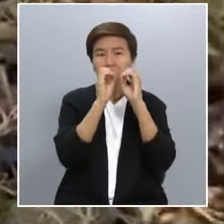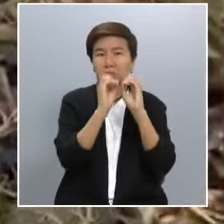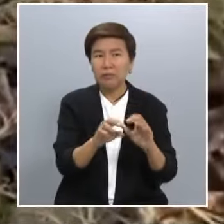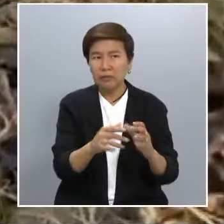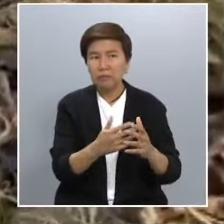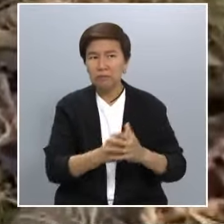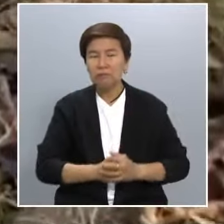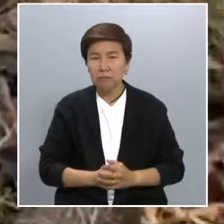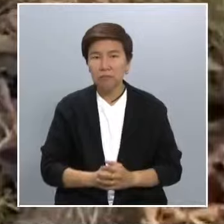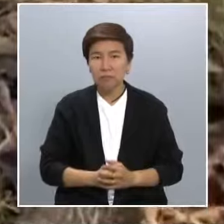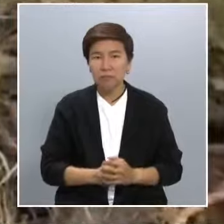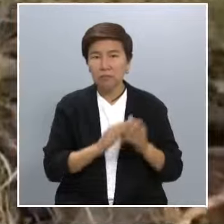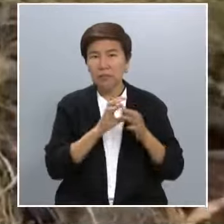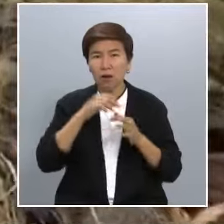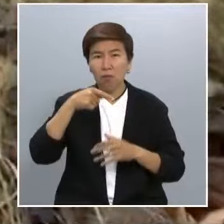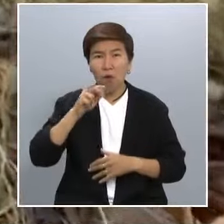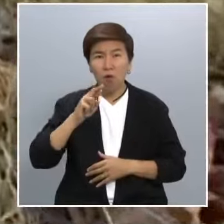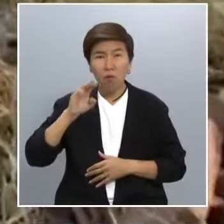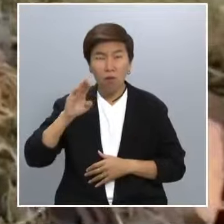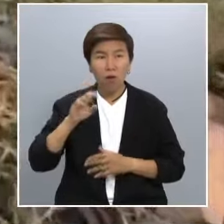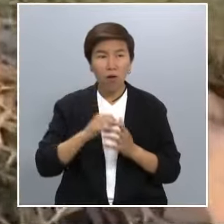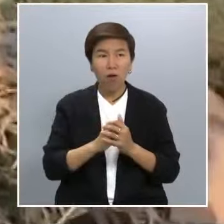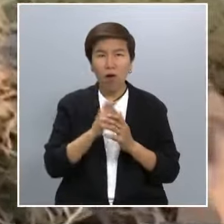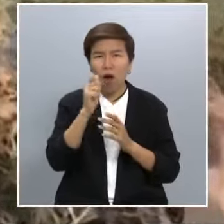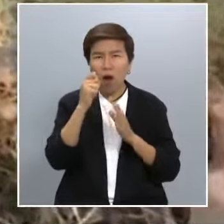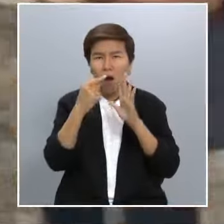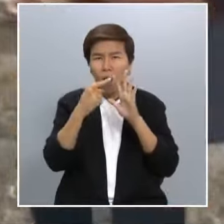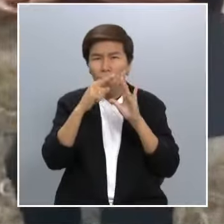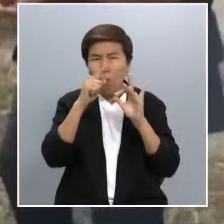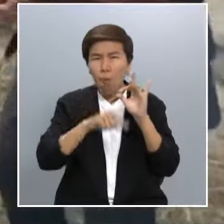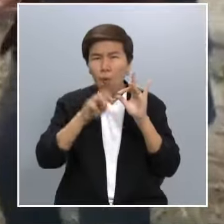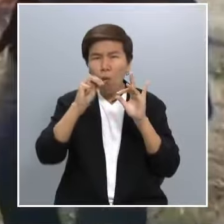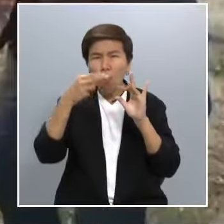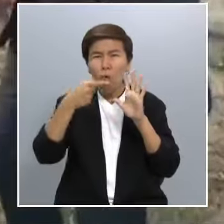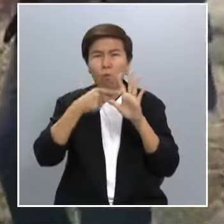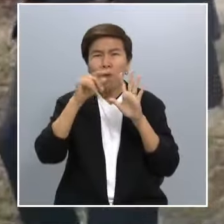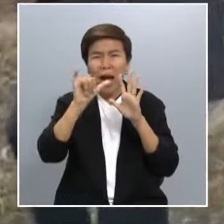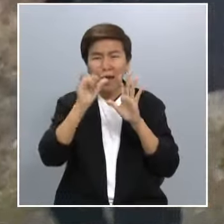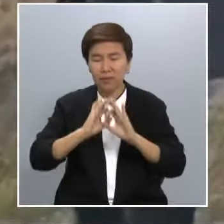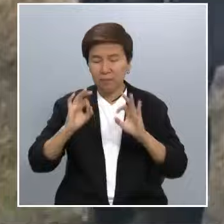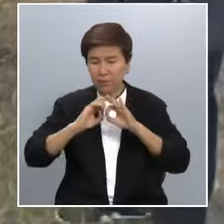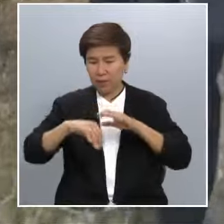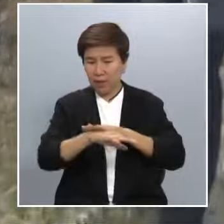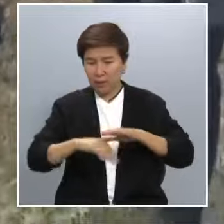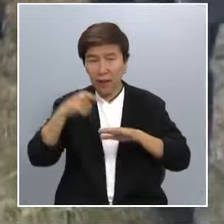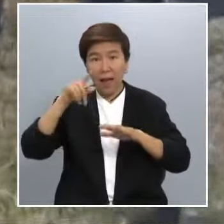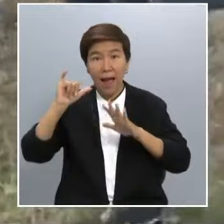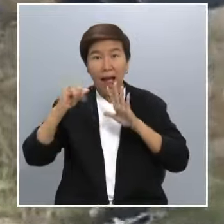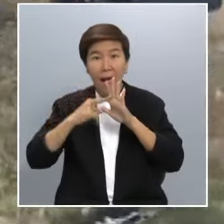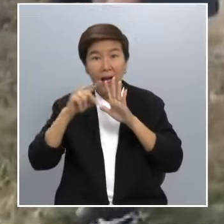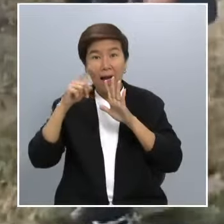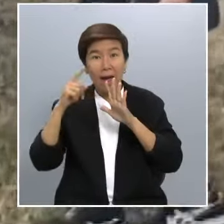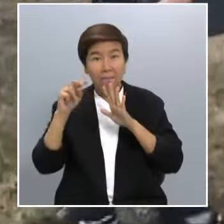อกว่าจะเข้าข่ายพ.ร.บ.อุ้มหายไหมต้องไปดูพยานหลักฐานแต่ว่าล่าสุดนะคะทาง DSI ได้มีการรับเรื่อง